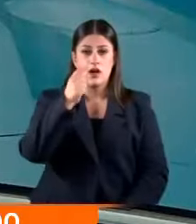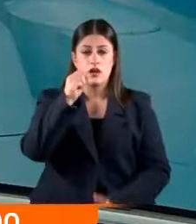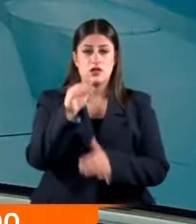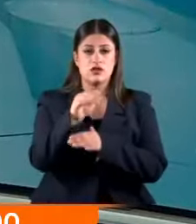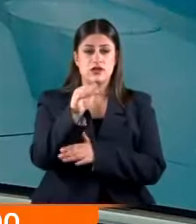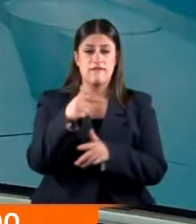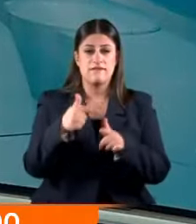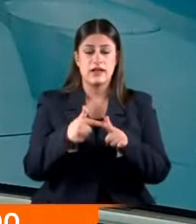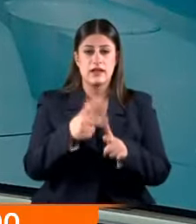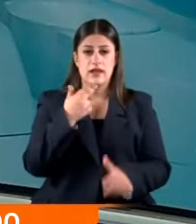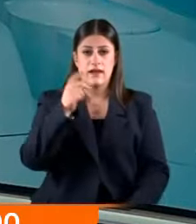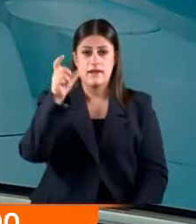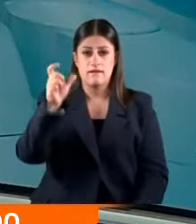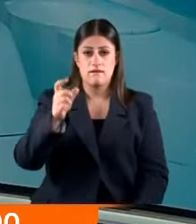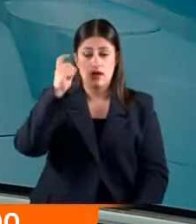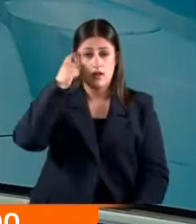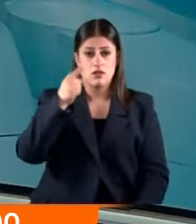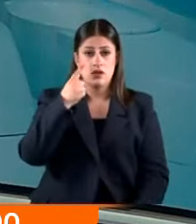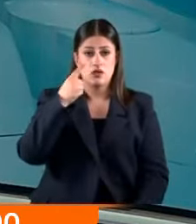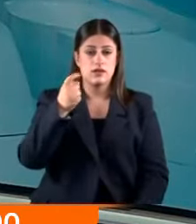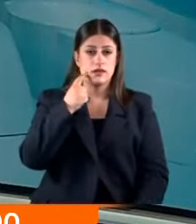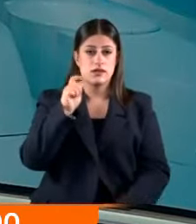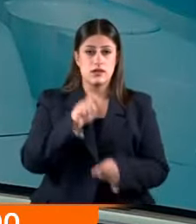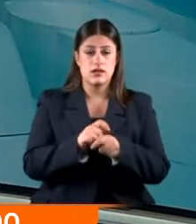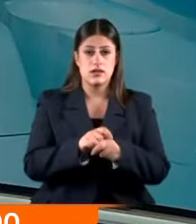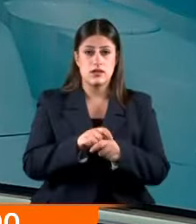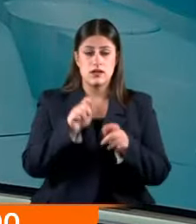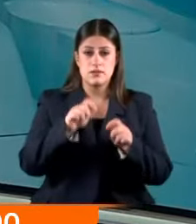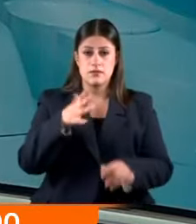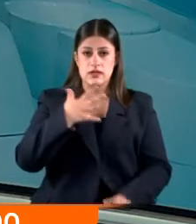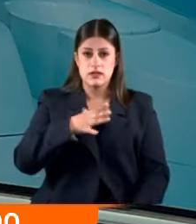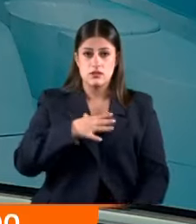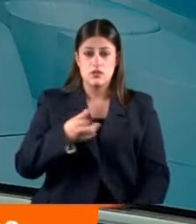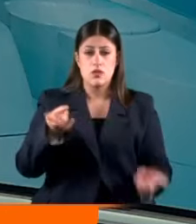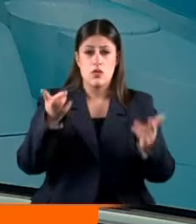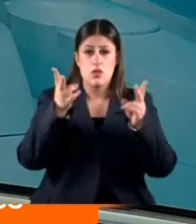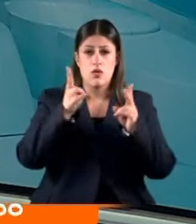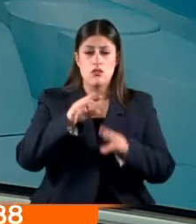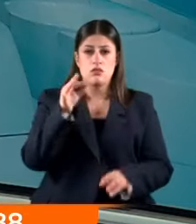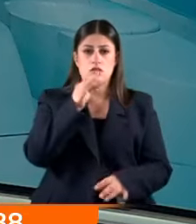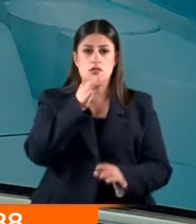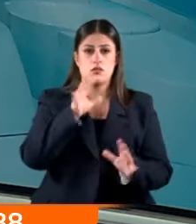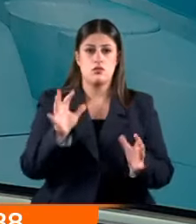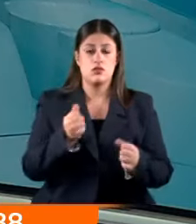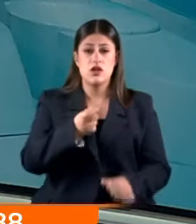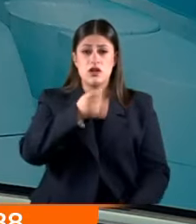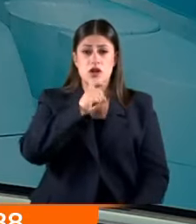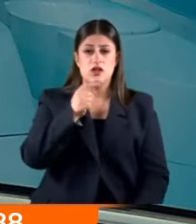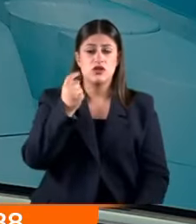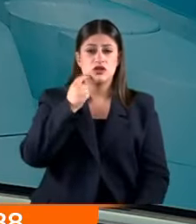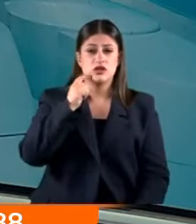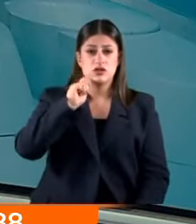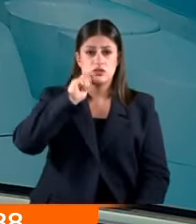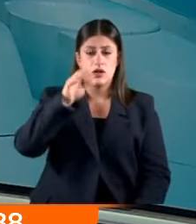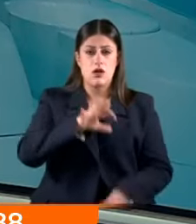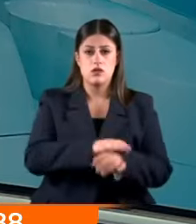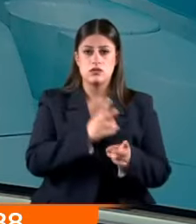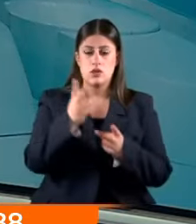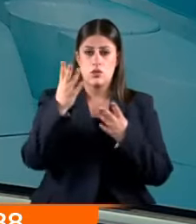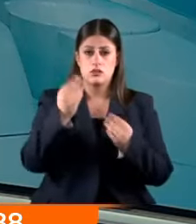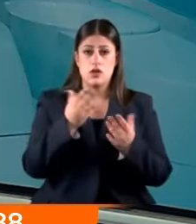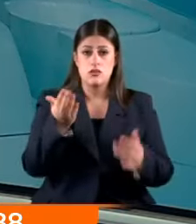Ankara'da yaşayan Firdevs Kırkvurt iddiaya göre diş implantı yapmak isterken ölümün eşiğine geldi. Yanlış dişi çekilince hastanelik